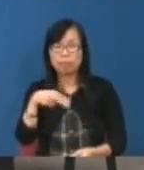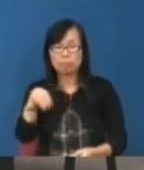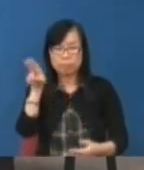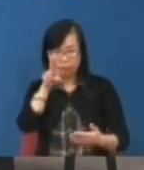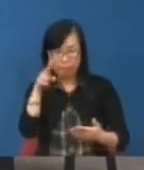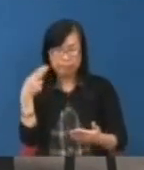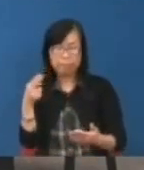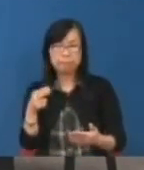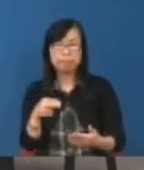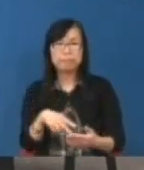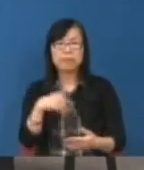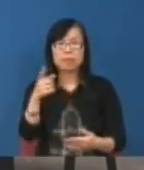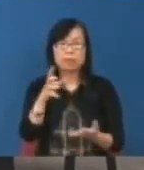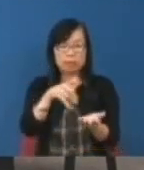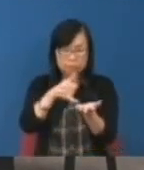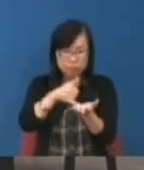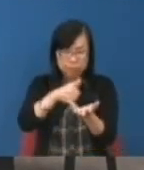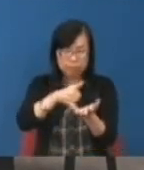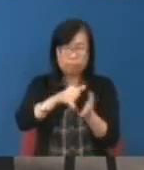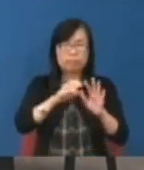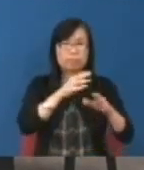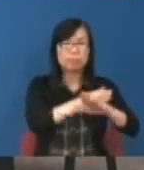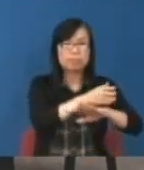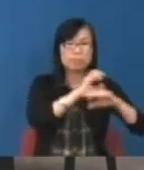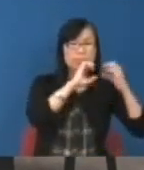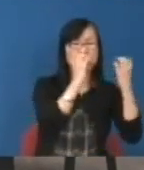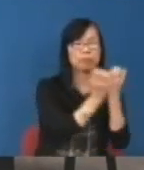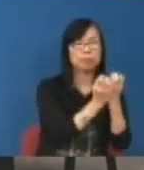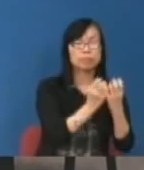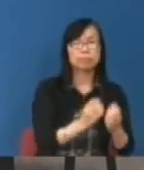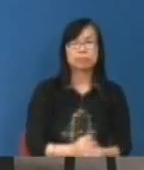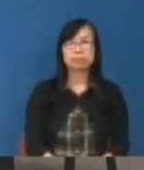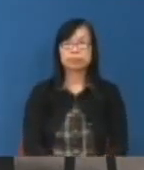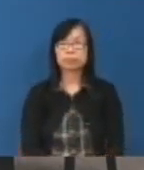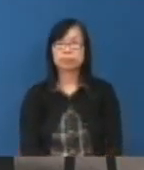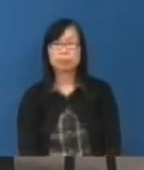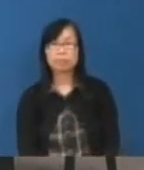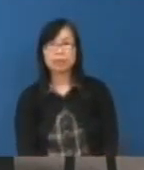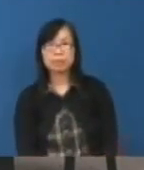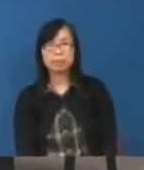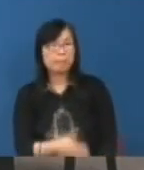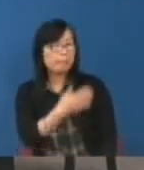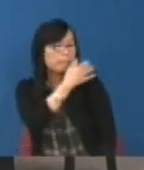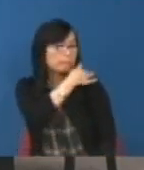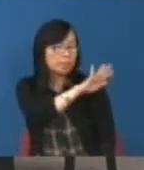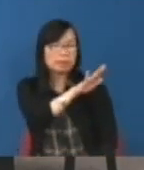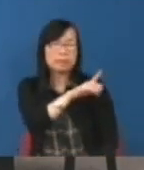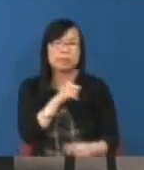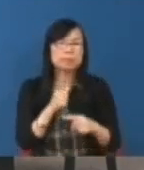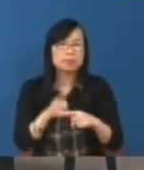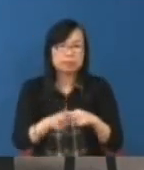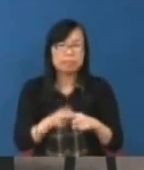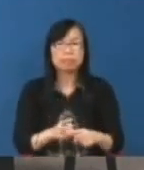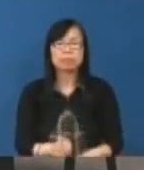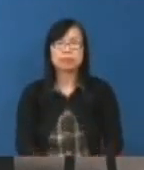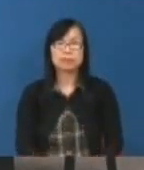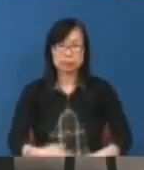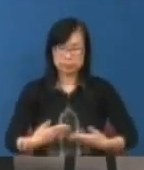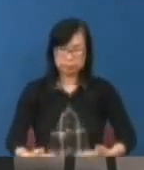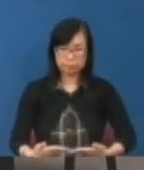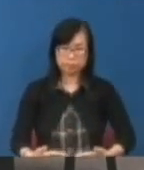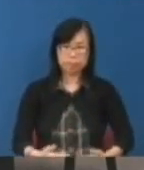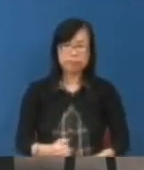係當佢一個弱勢社群咁戰鬥，係咪啊？不理事實。咁今日佢戰鬥菲律